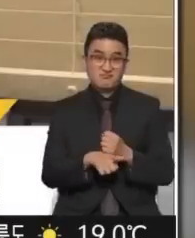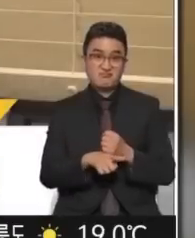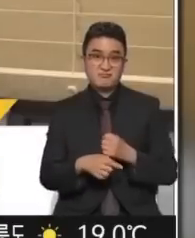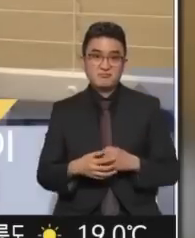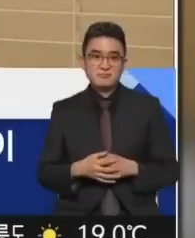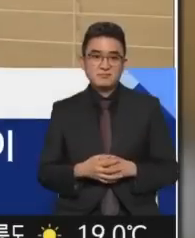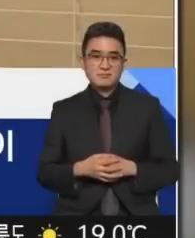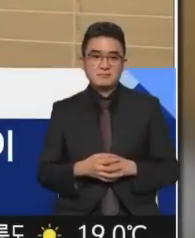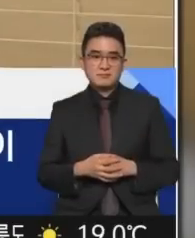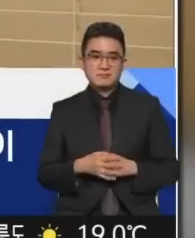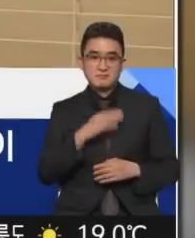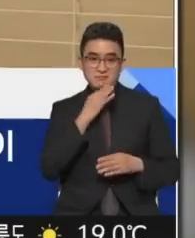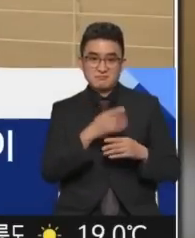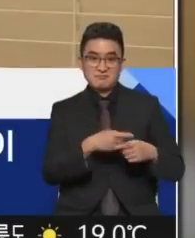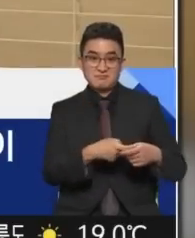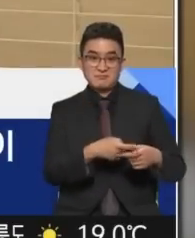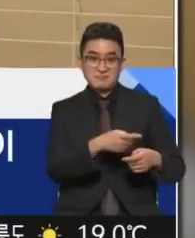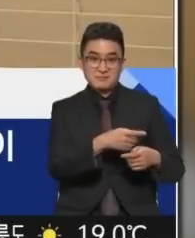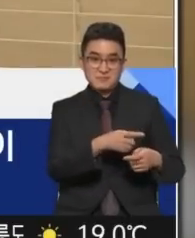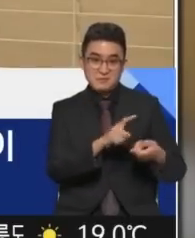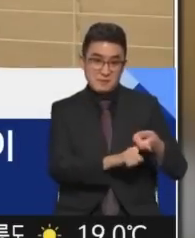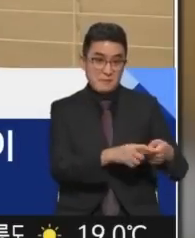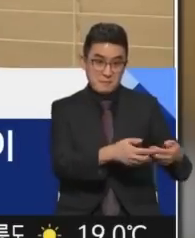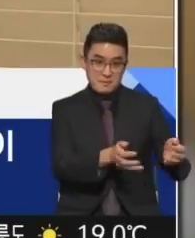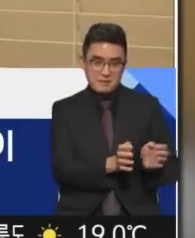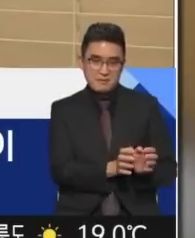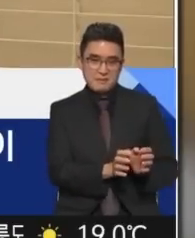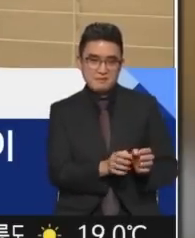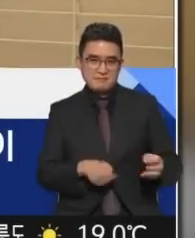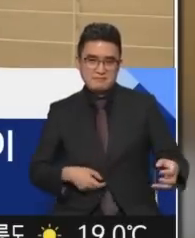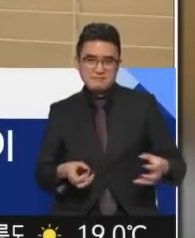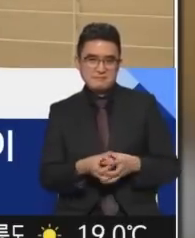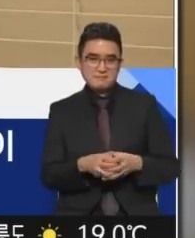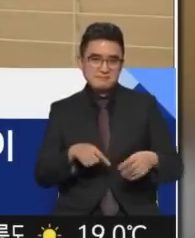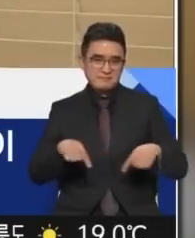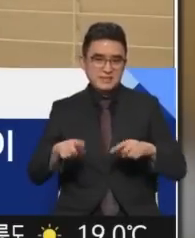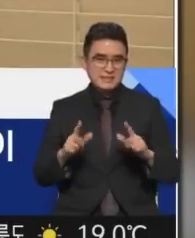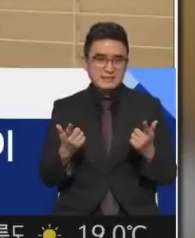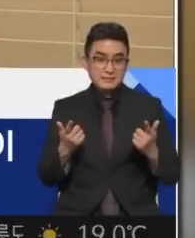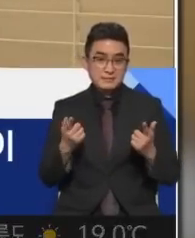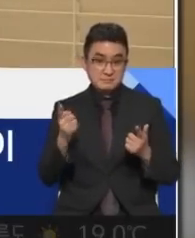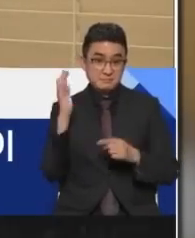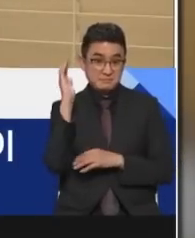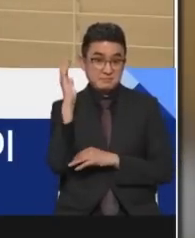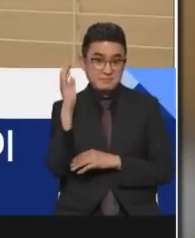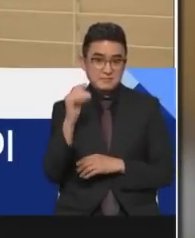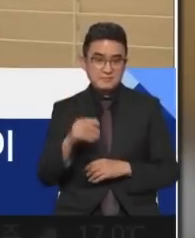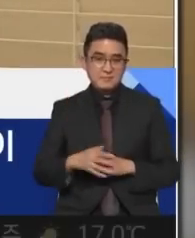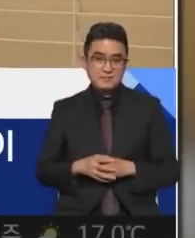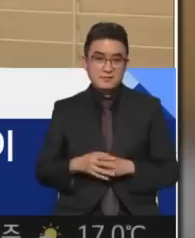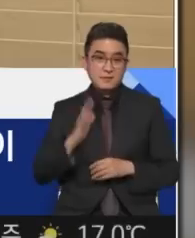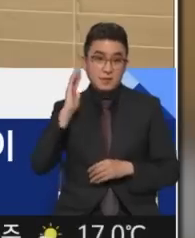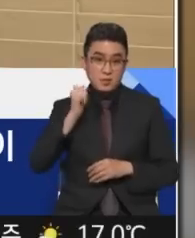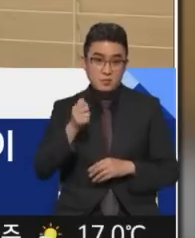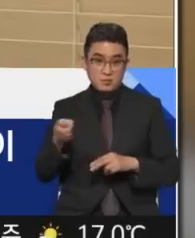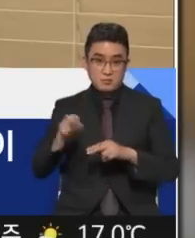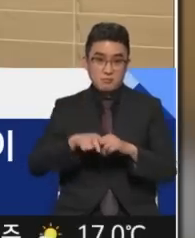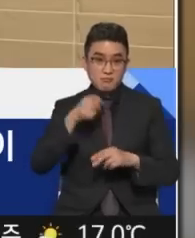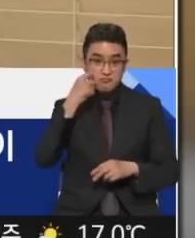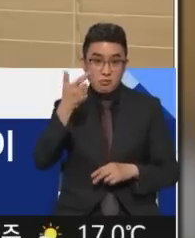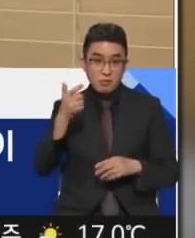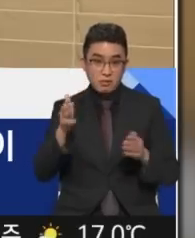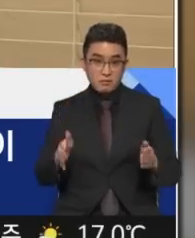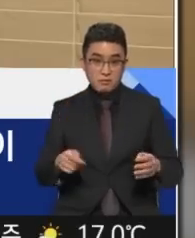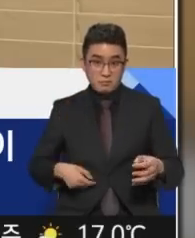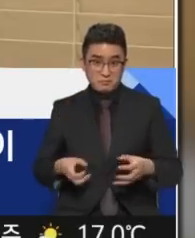정부 주사파와는 협치하지 않겠다라고 얘기를 하셨는데 윤석열 대통령이 대통령 돼서 지금 6개월 되는데 협치한